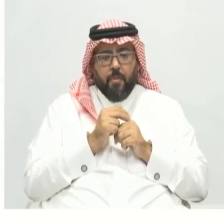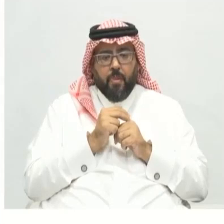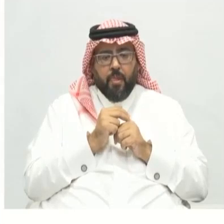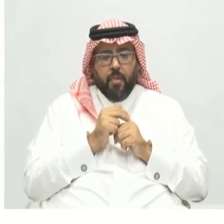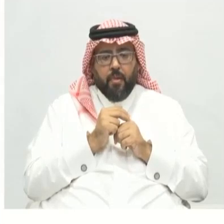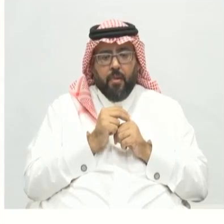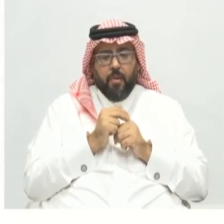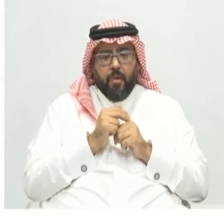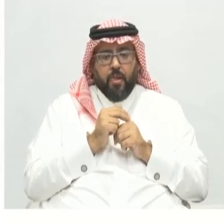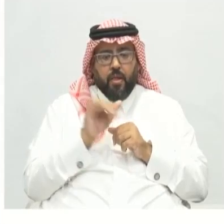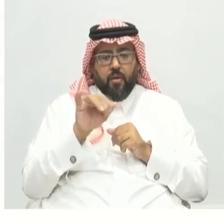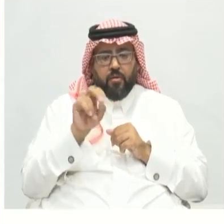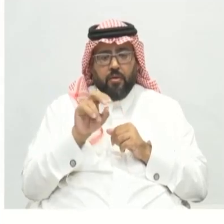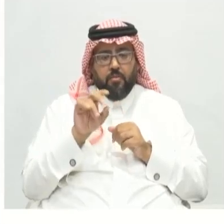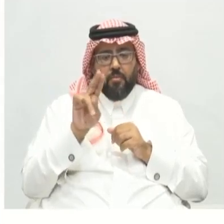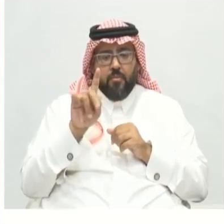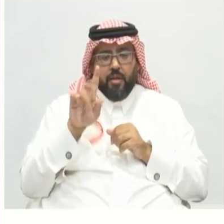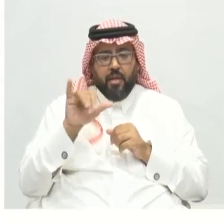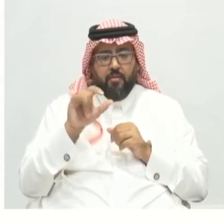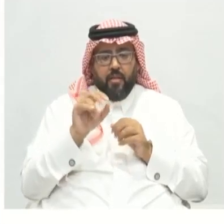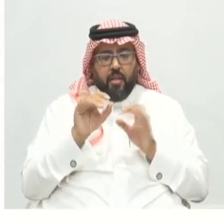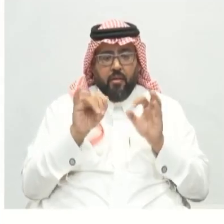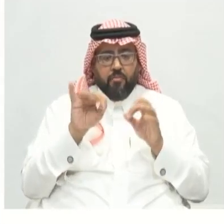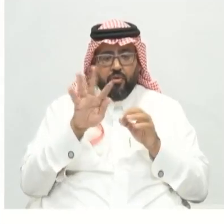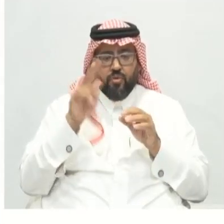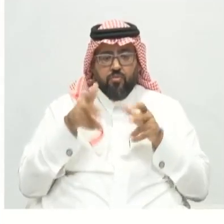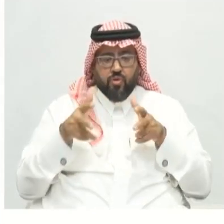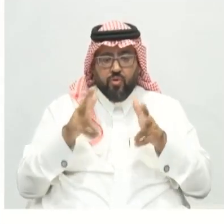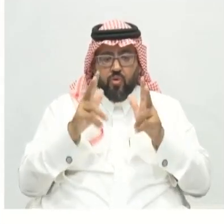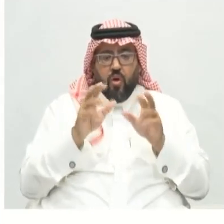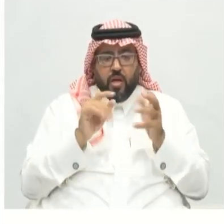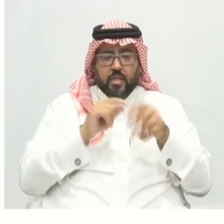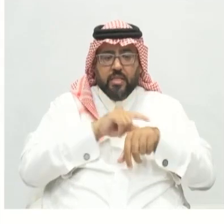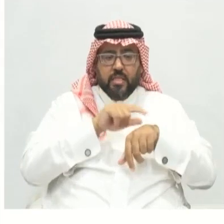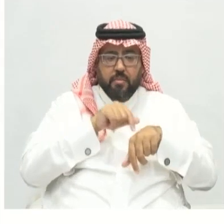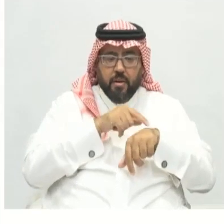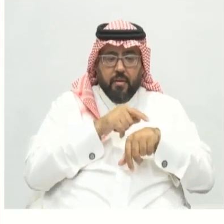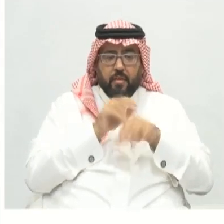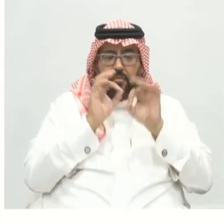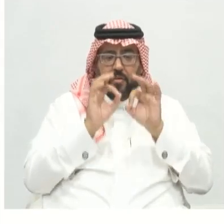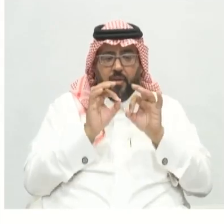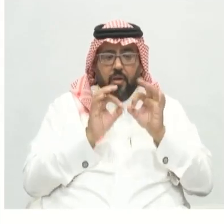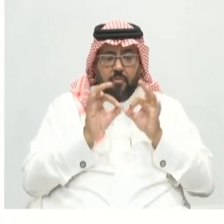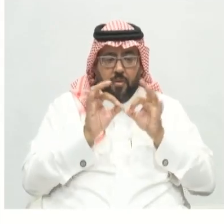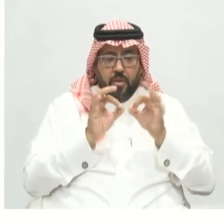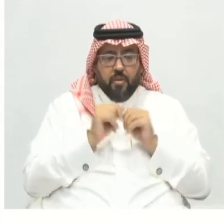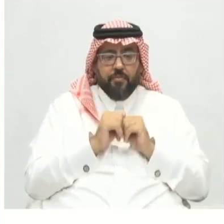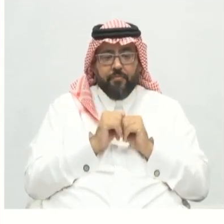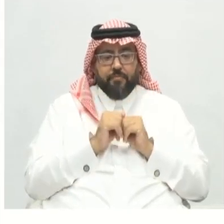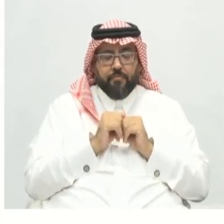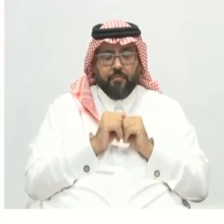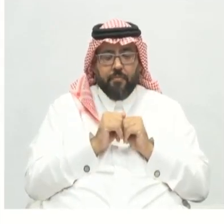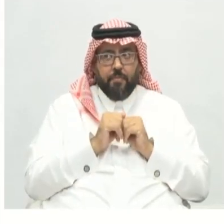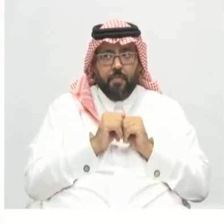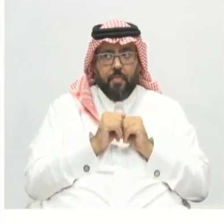المشروع يقصد بكيفيه اتمام مشروع في اطار زمني محدد بمراحل محدده وموارد معينه